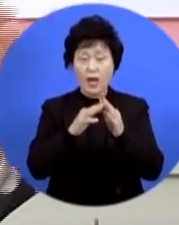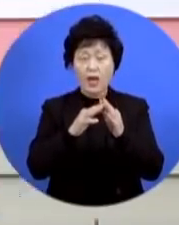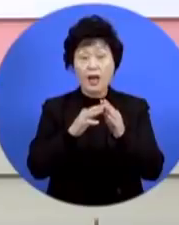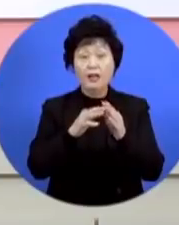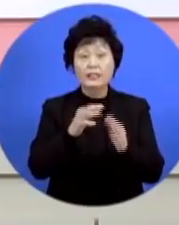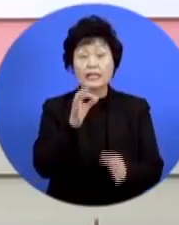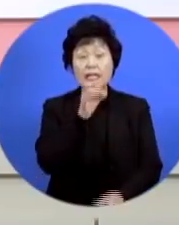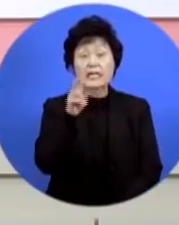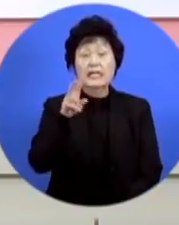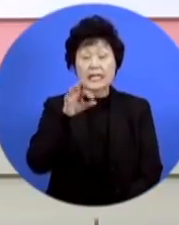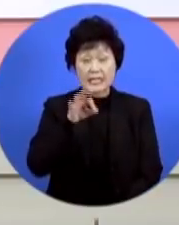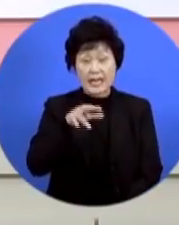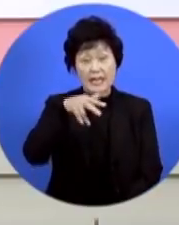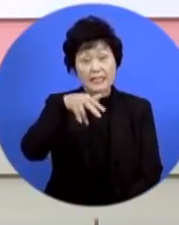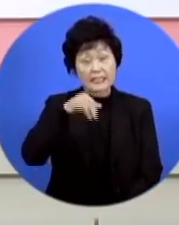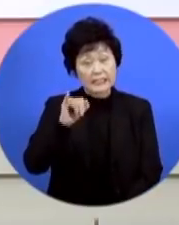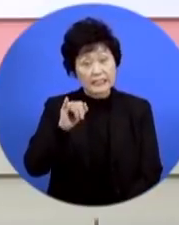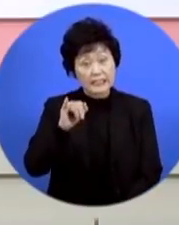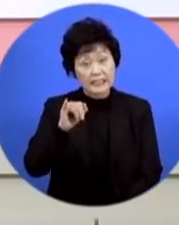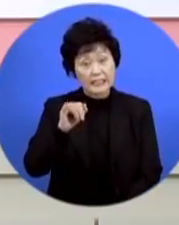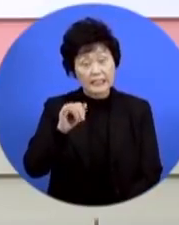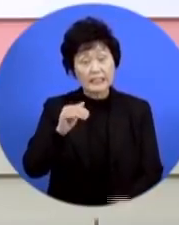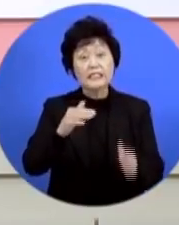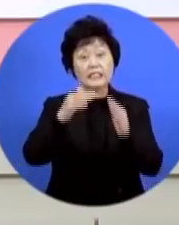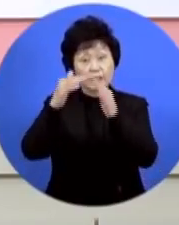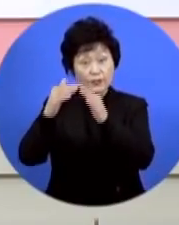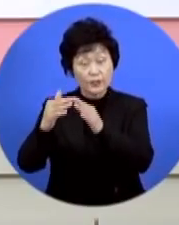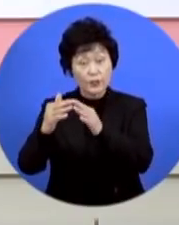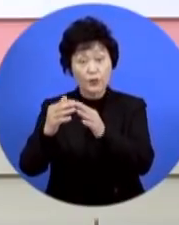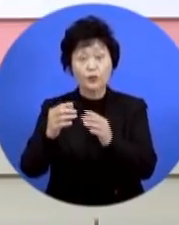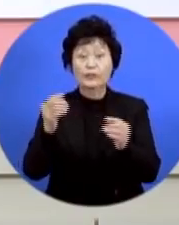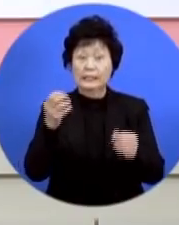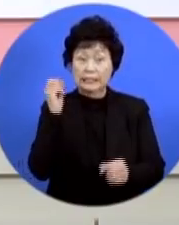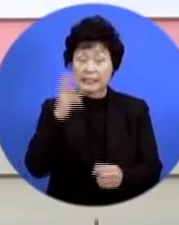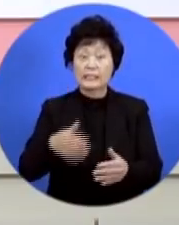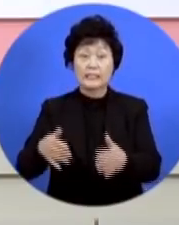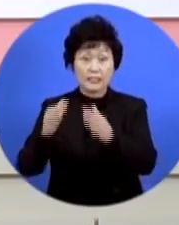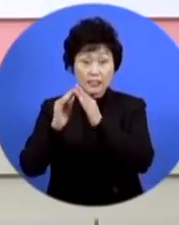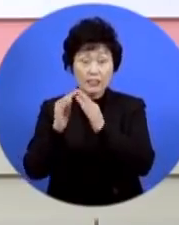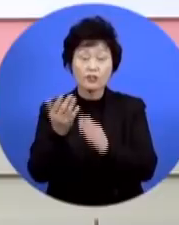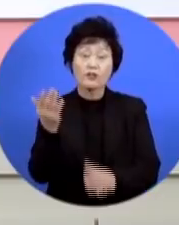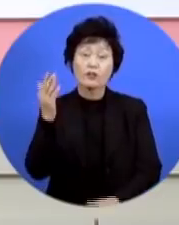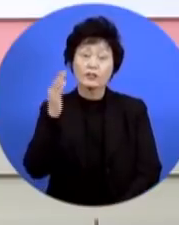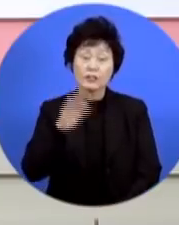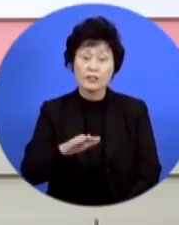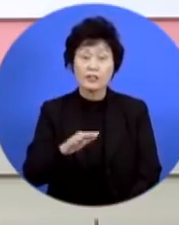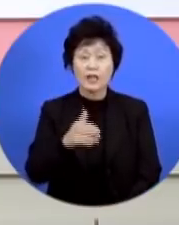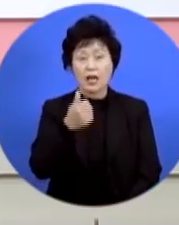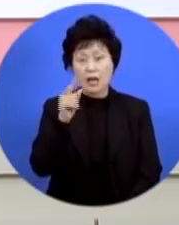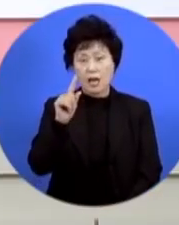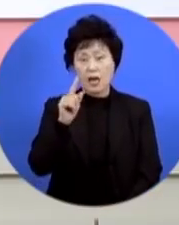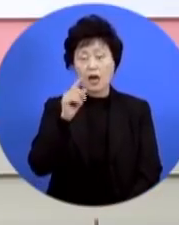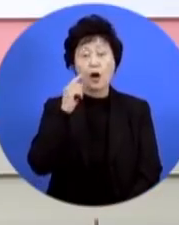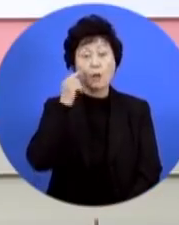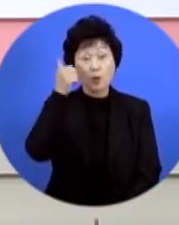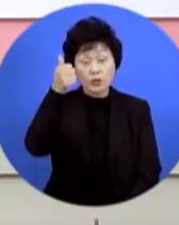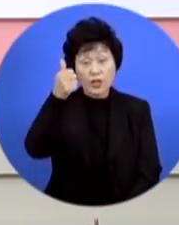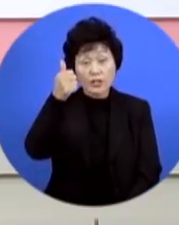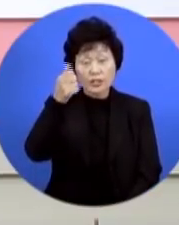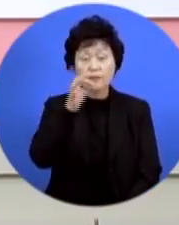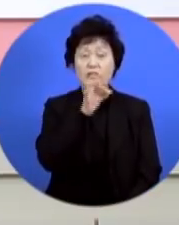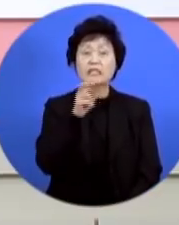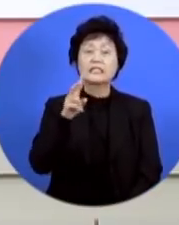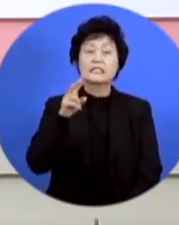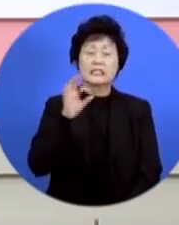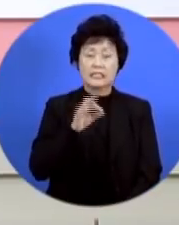예, 개척을 예. 했어요. 네네. 그게 한 2년 지나고 나서 이게 조금 하 목사님이 저를 거기 책임자로 처음에